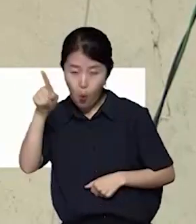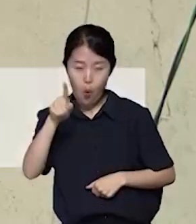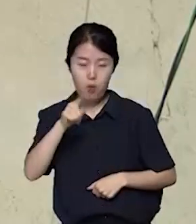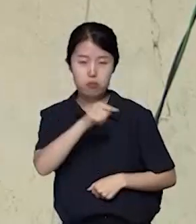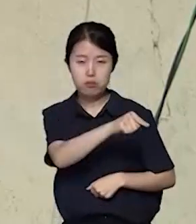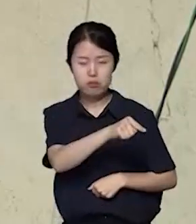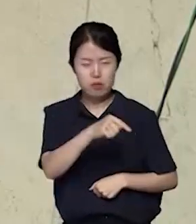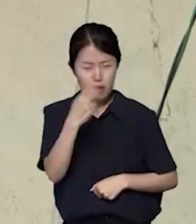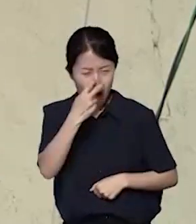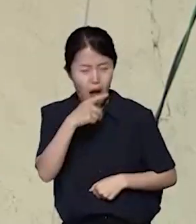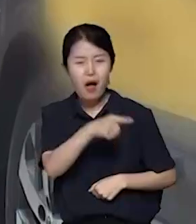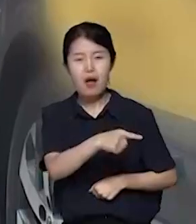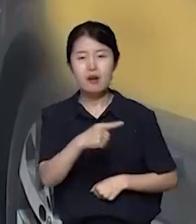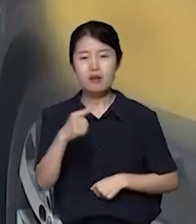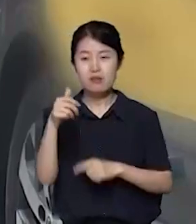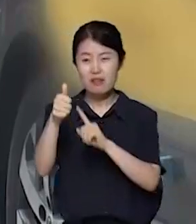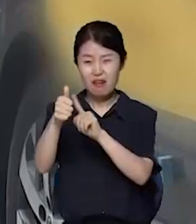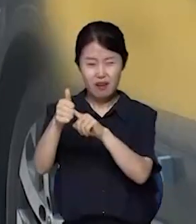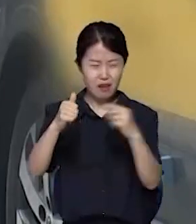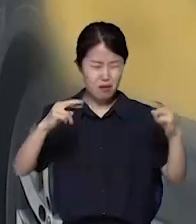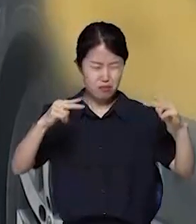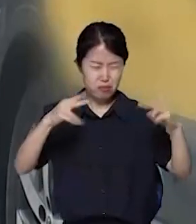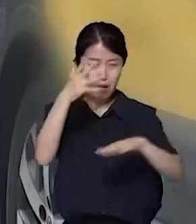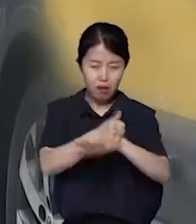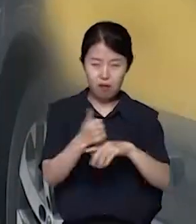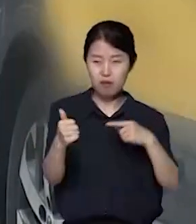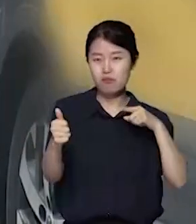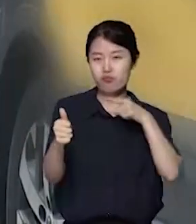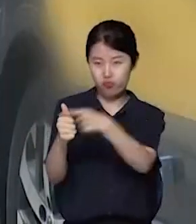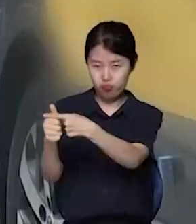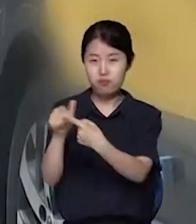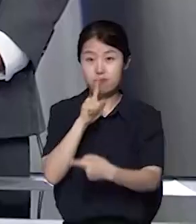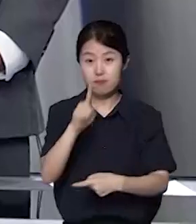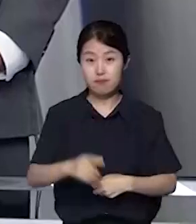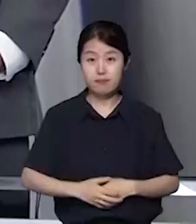끝에 흉기를 휘둘렀다고 경찰에 진술했습니다.